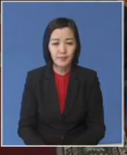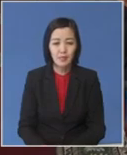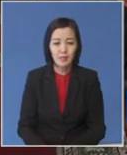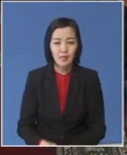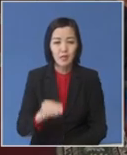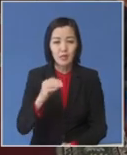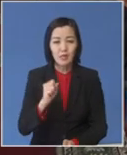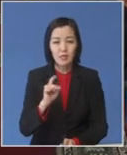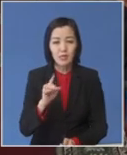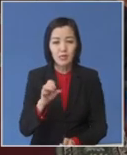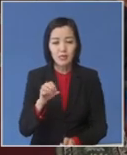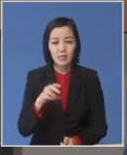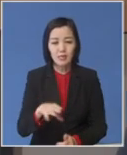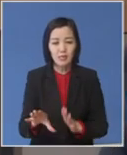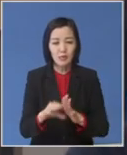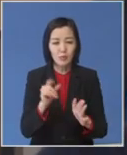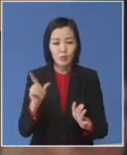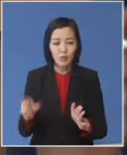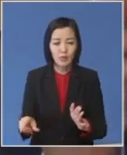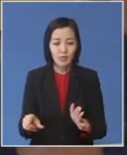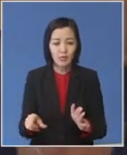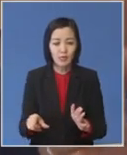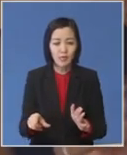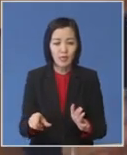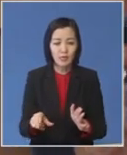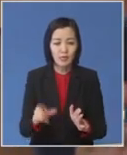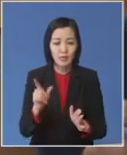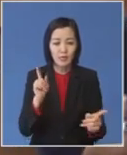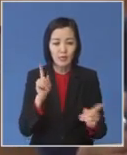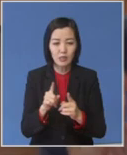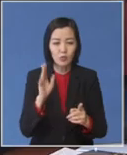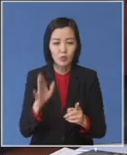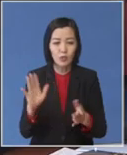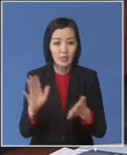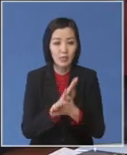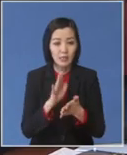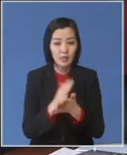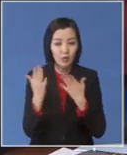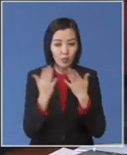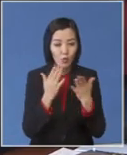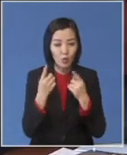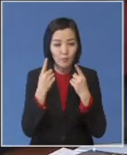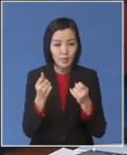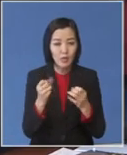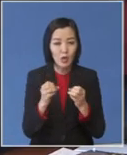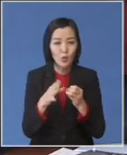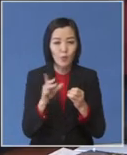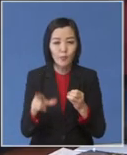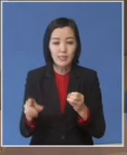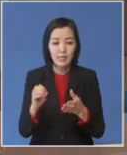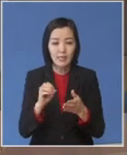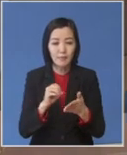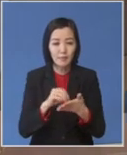Жаркенте Алматы облыстық мәслихаты депутатының қабылдауы болатын жайлы тұрғындар аудандық газеттен естіген. Партия филиалына 15 адам келіп